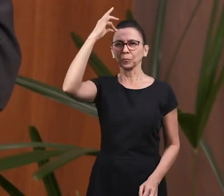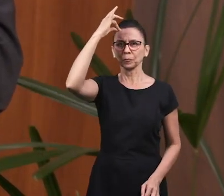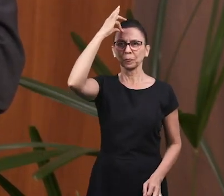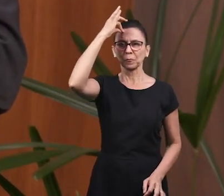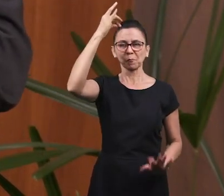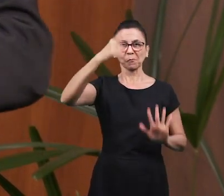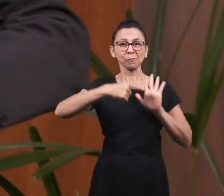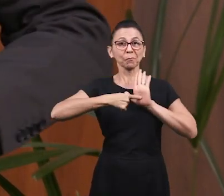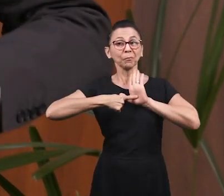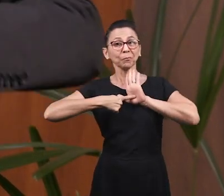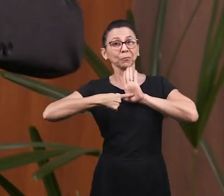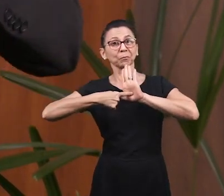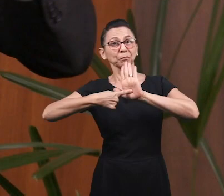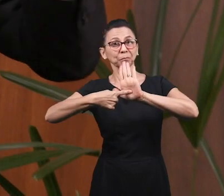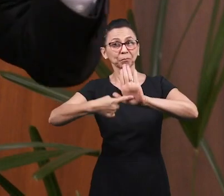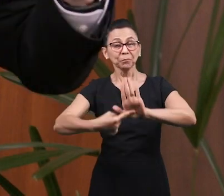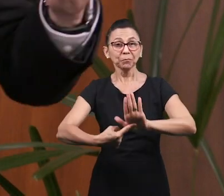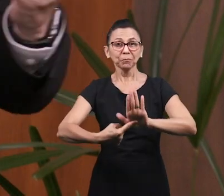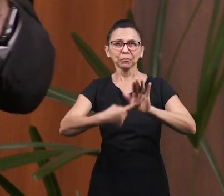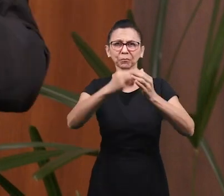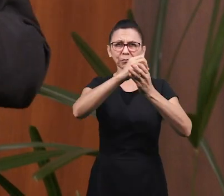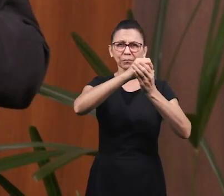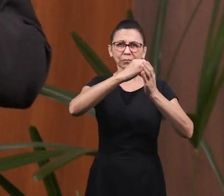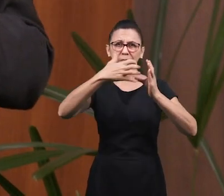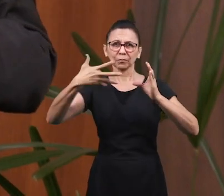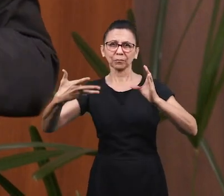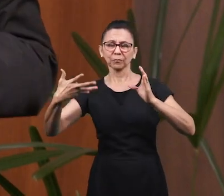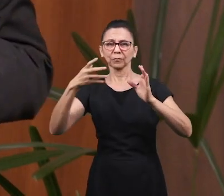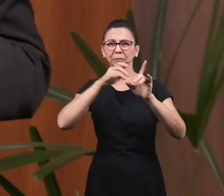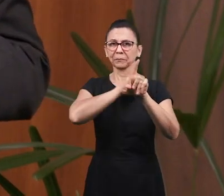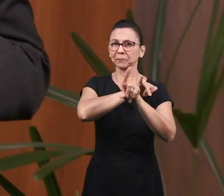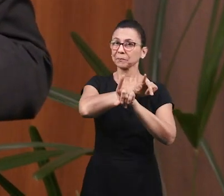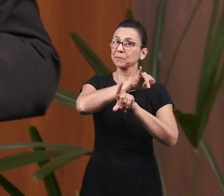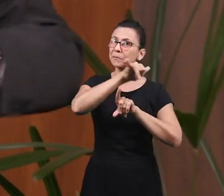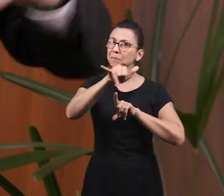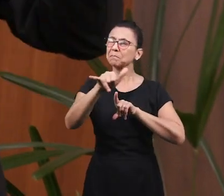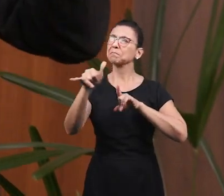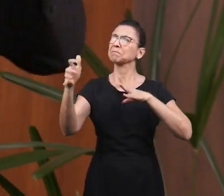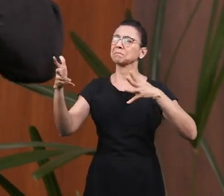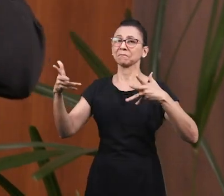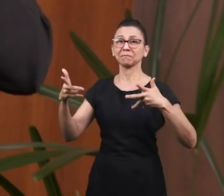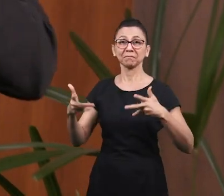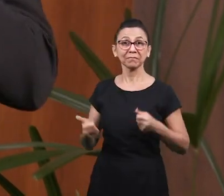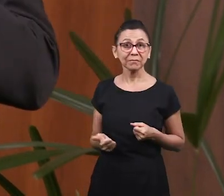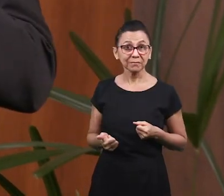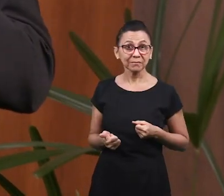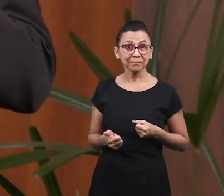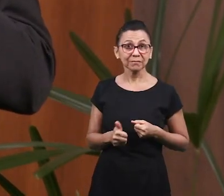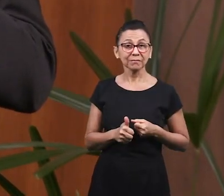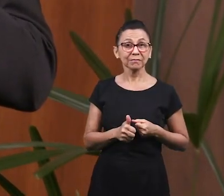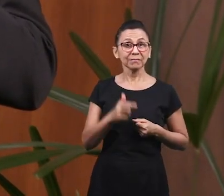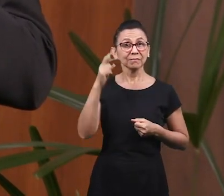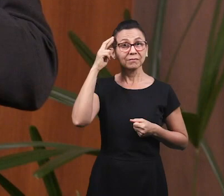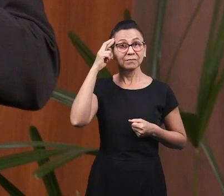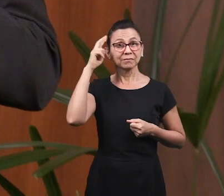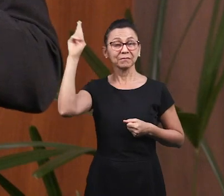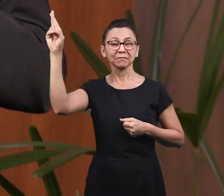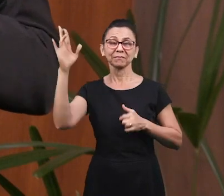nous présente, en montrant ces aspects prophétiques glorieux du Seigneur